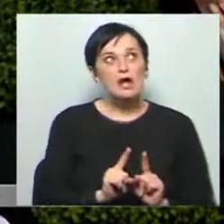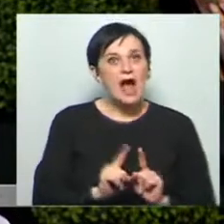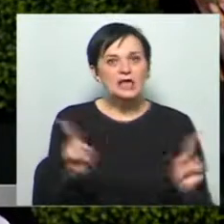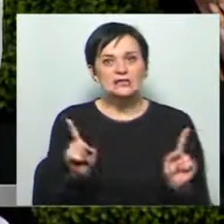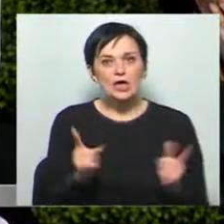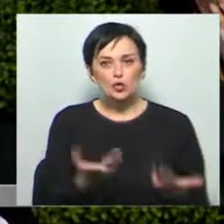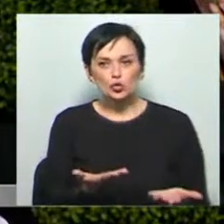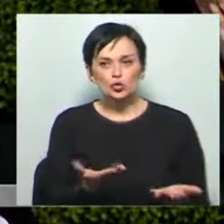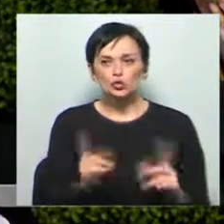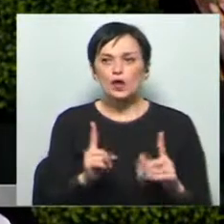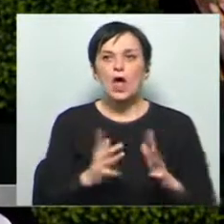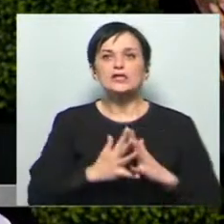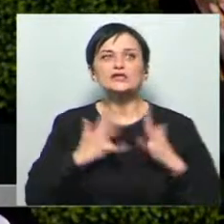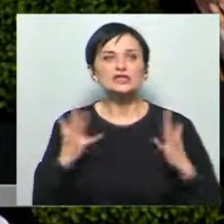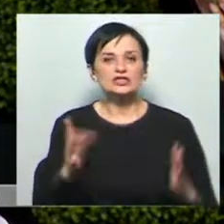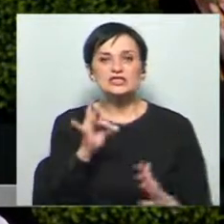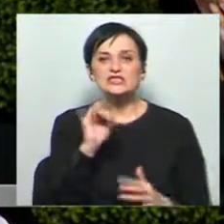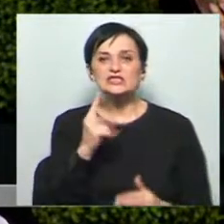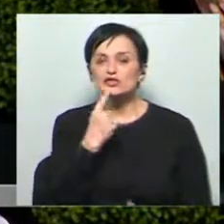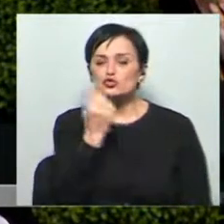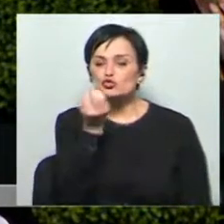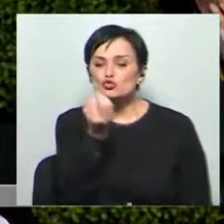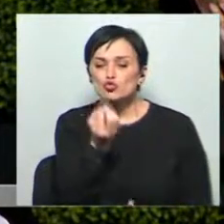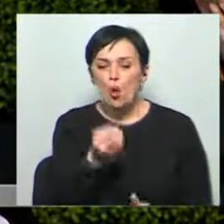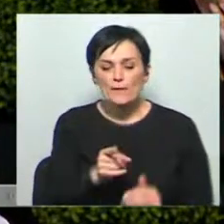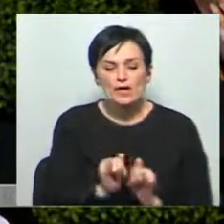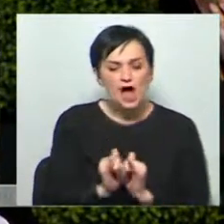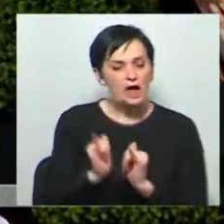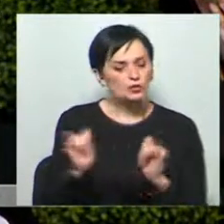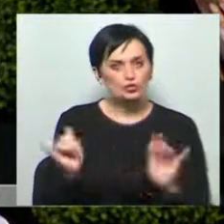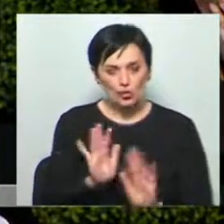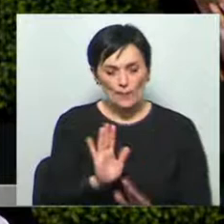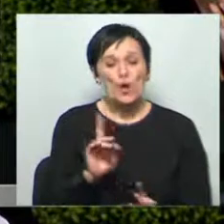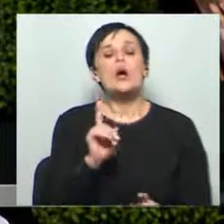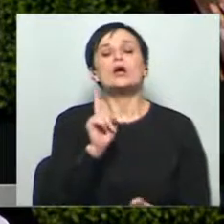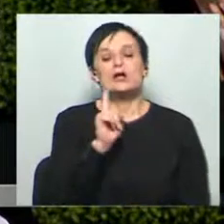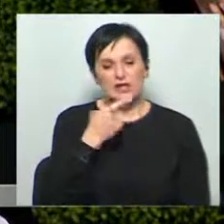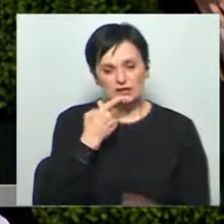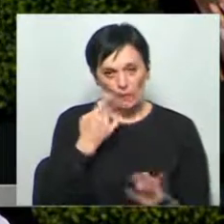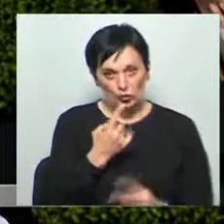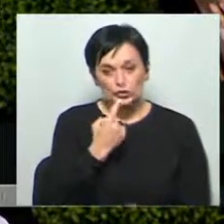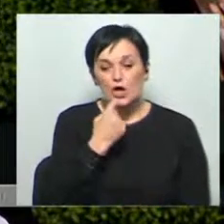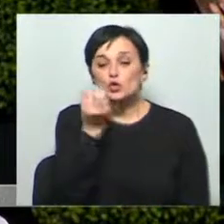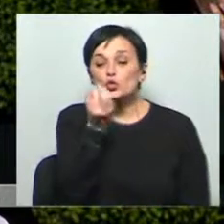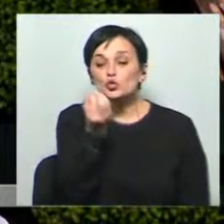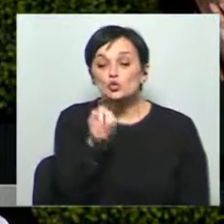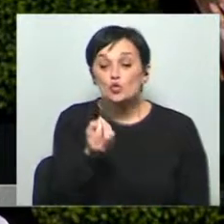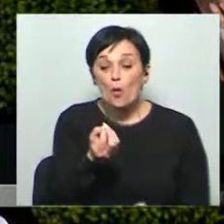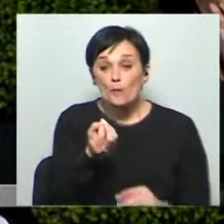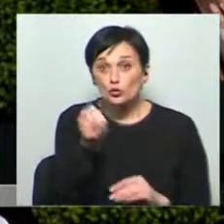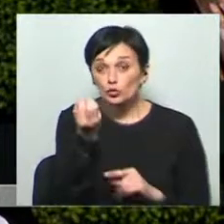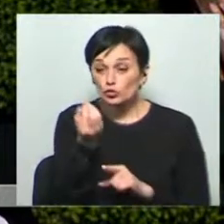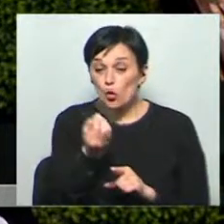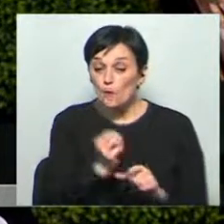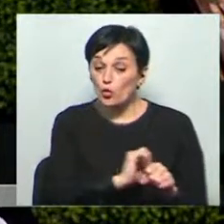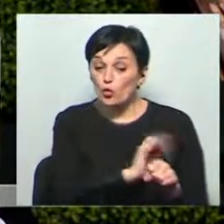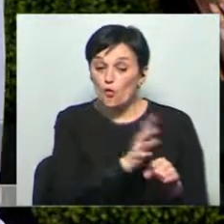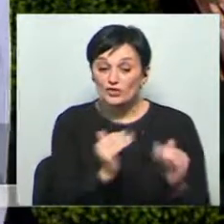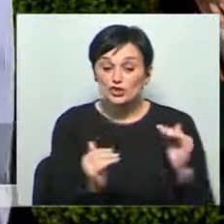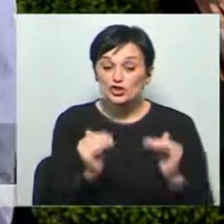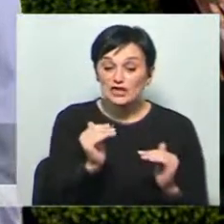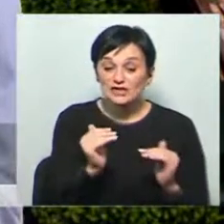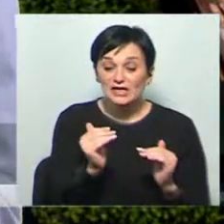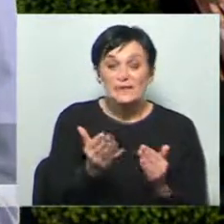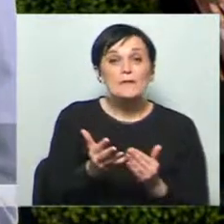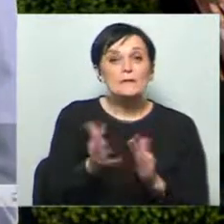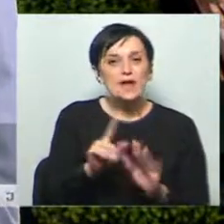განსაკუთრებული რაღაცა დიდი რისკი თრომბოზული გართულებების. თუმცა რა თქმა უნდა, თრომბოზების შემთხვევები COVID შემთხვევაში შედარებით მეტია, მაგრამ